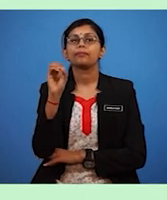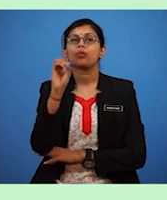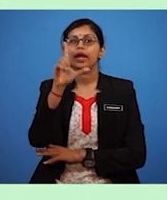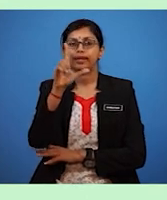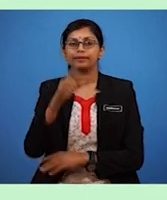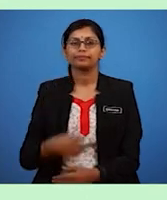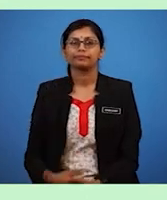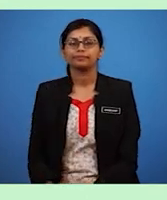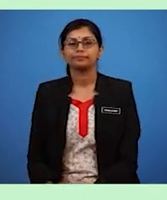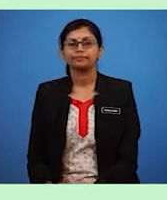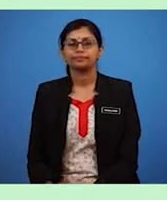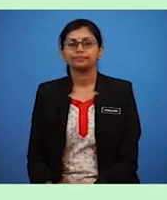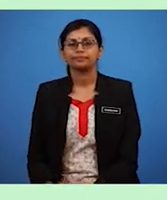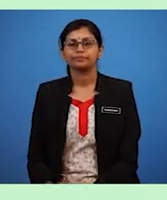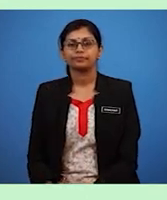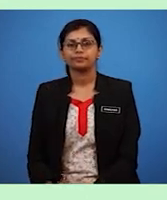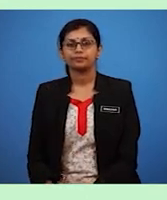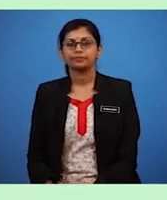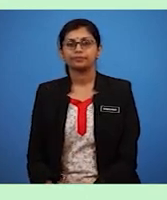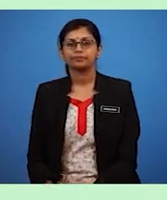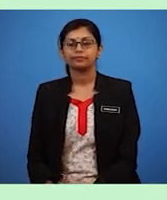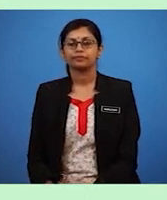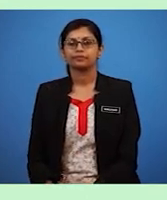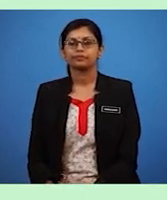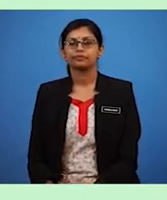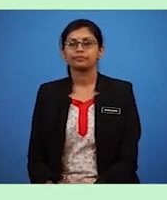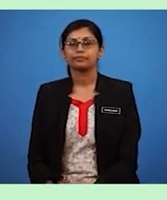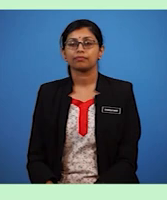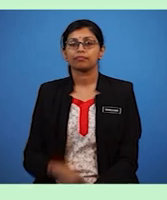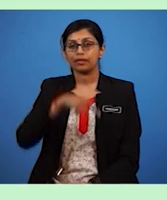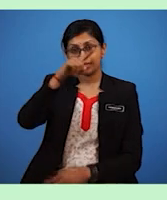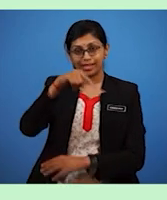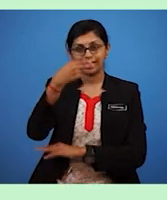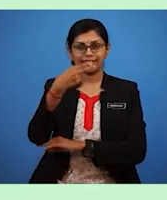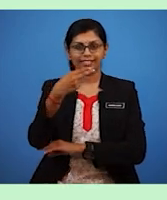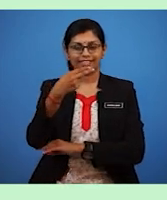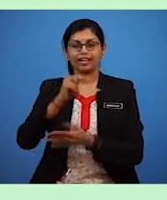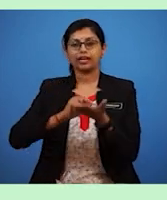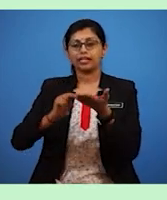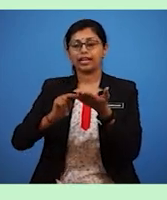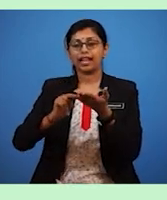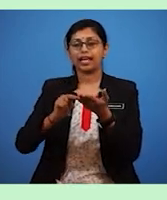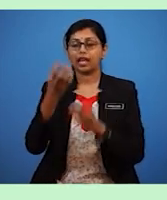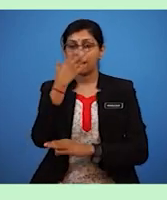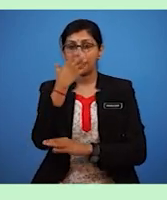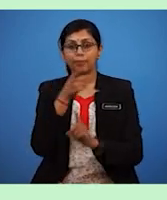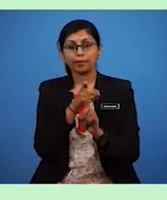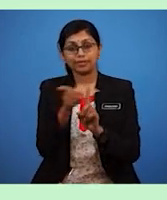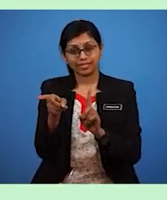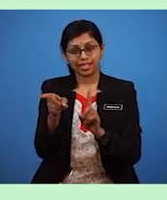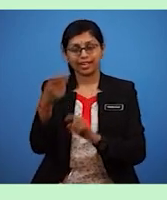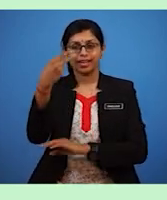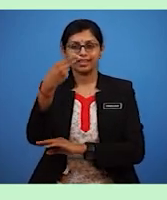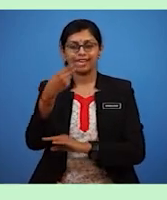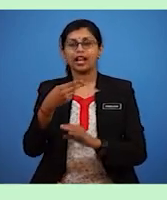mol. Delta H ialah nilai haba penyesaran. H ialah haba